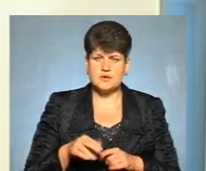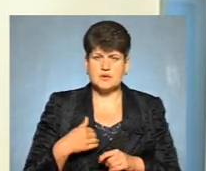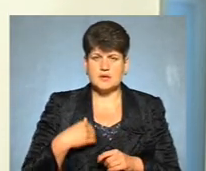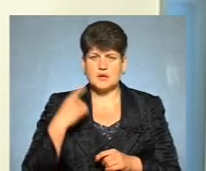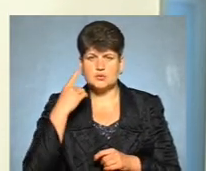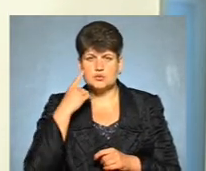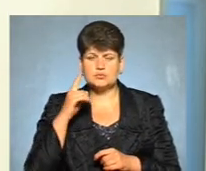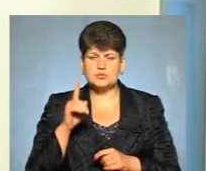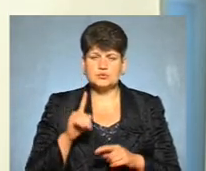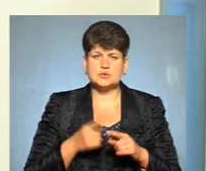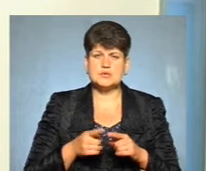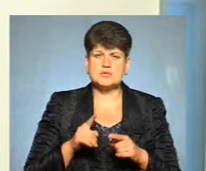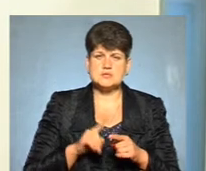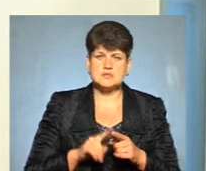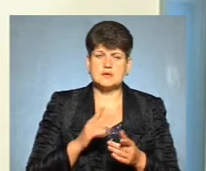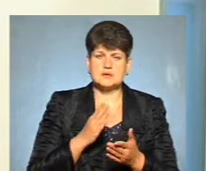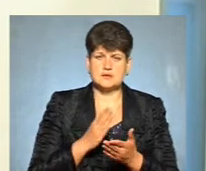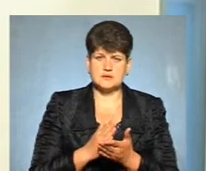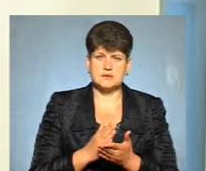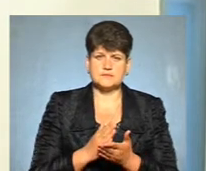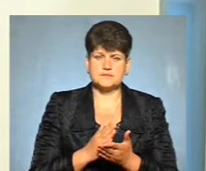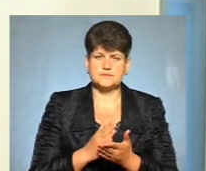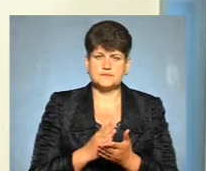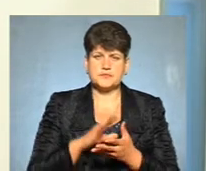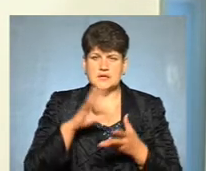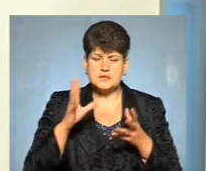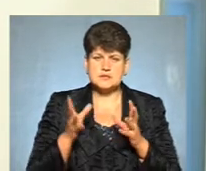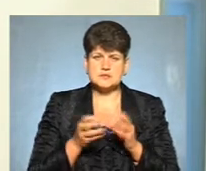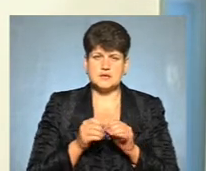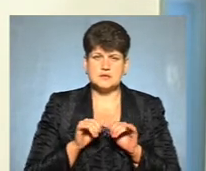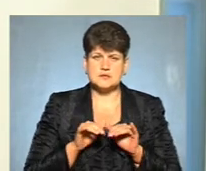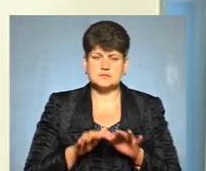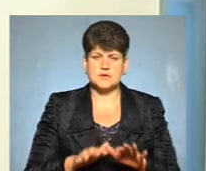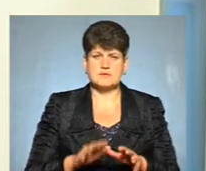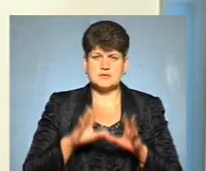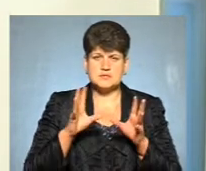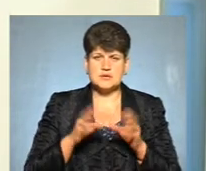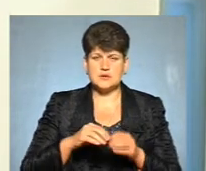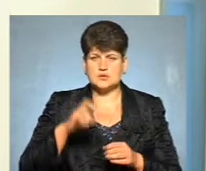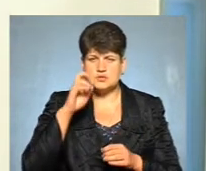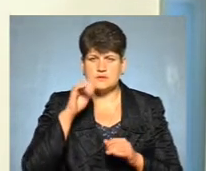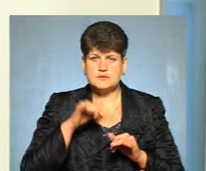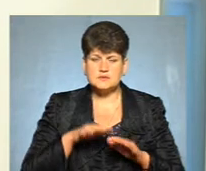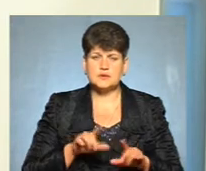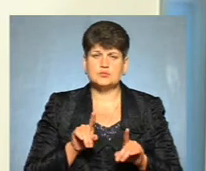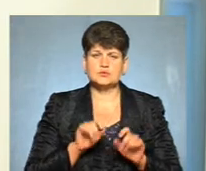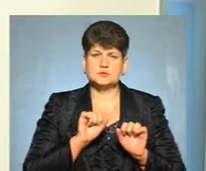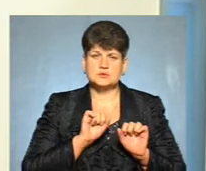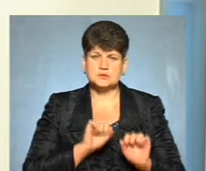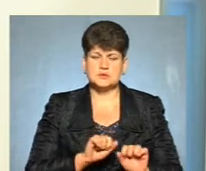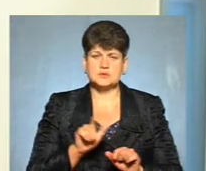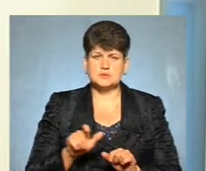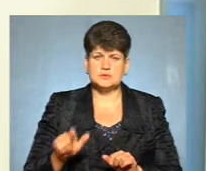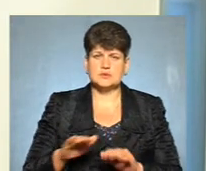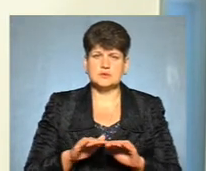в принципі, є загальна справа, загальнодержавна справа, бо безпека людей, безпека